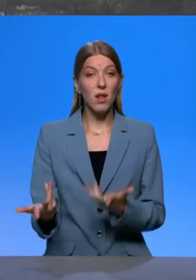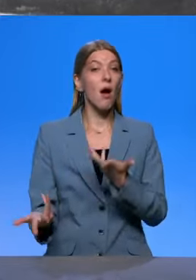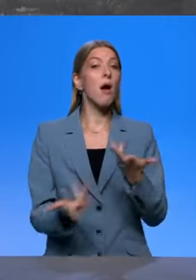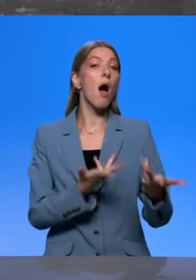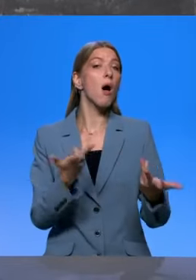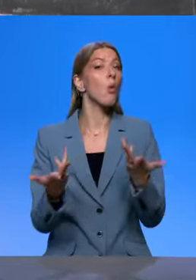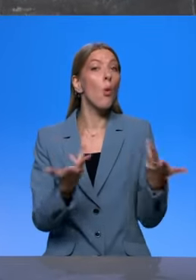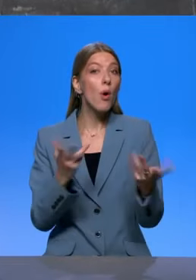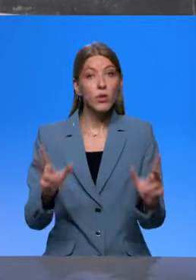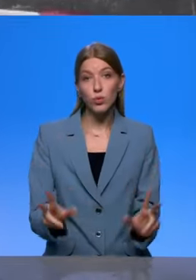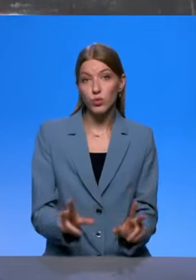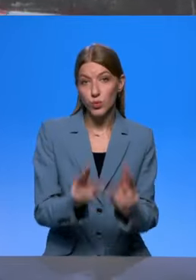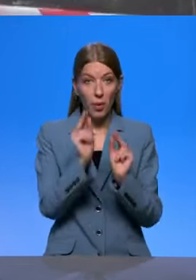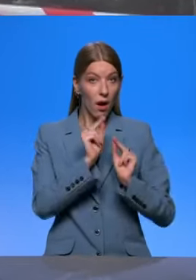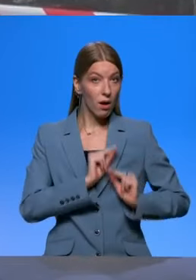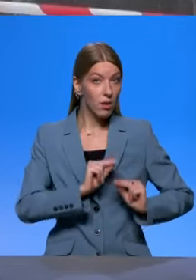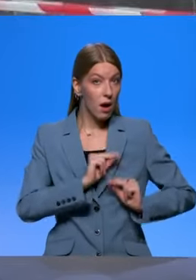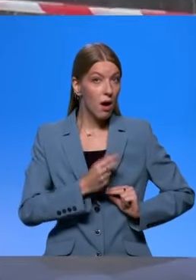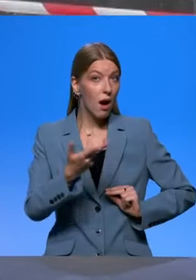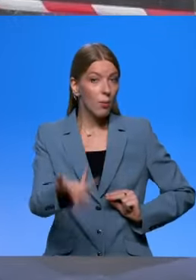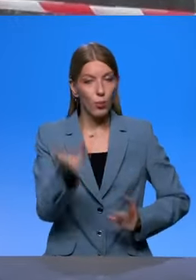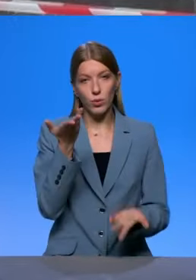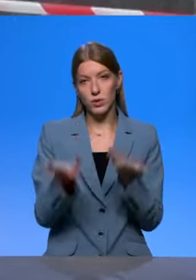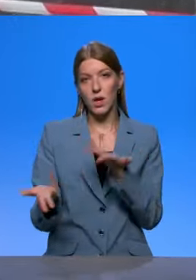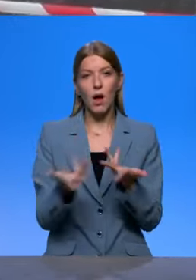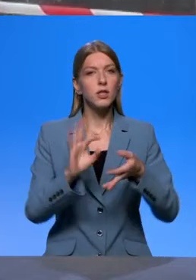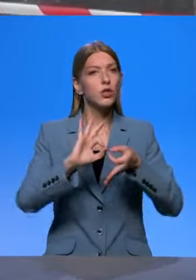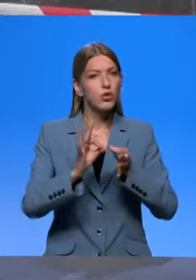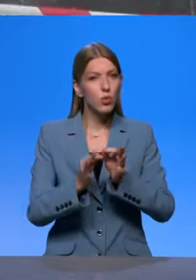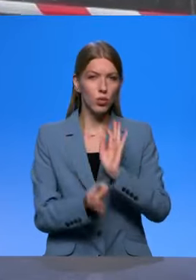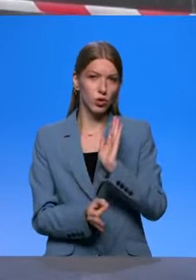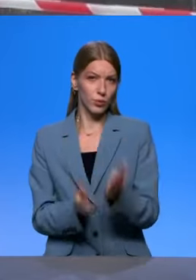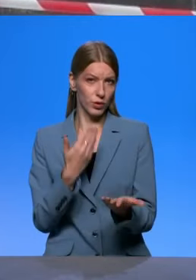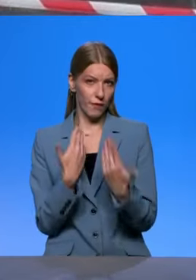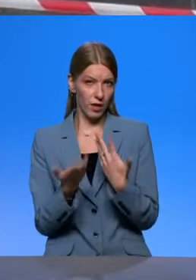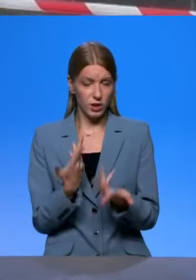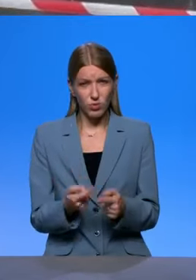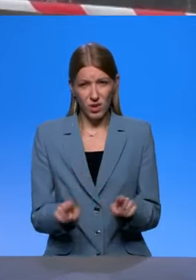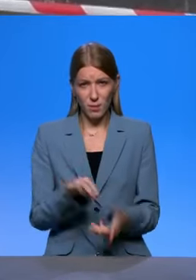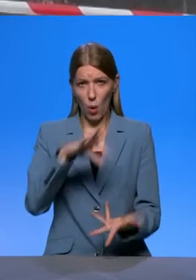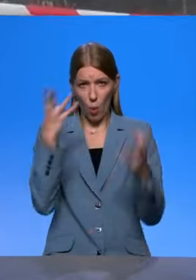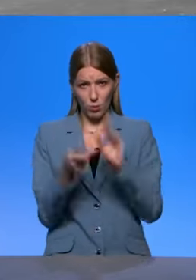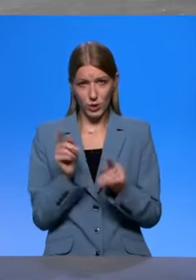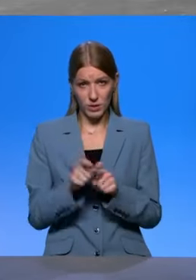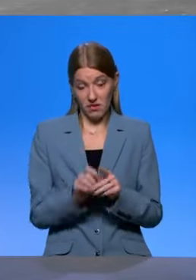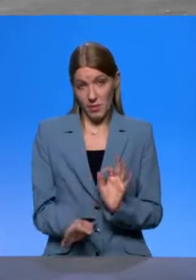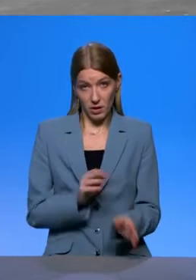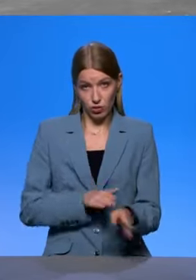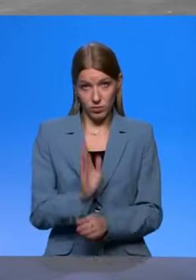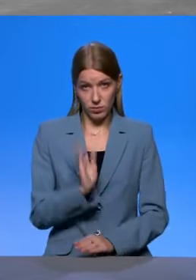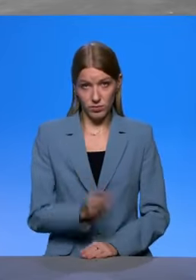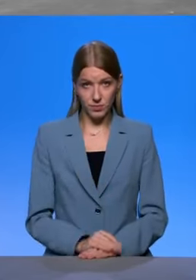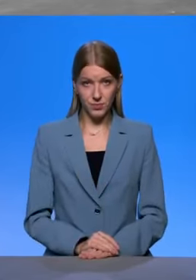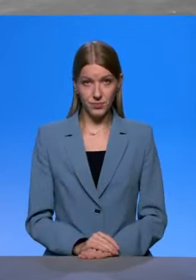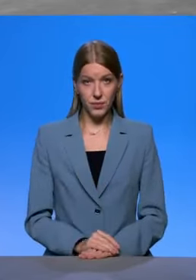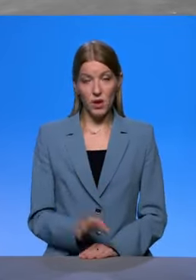на работе или какая-нибудь там сложность в отношениях. Ну, то есть общие понятия, которые, конечно же, сбываются. Ой,